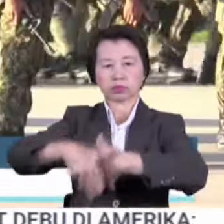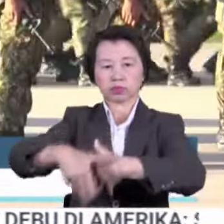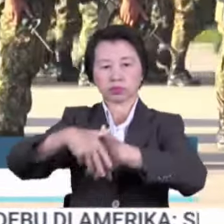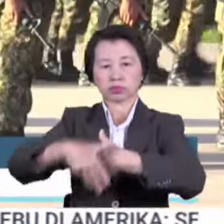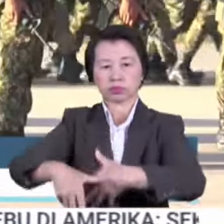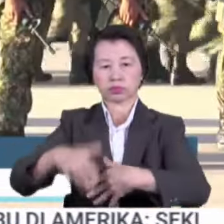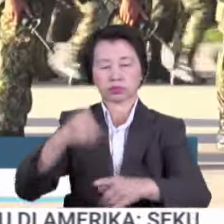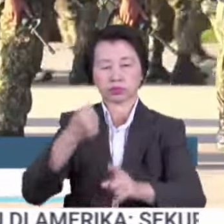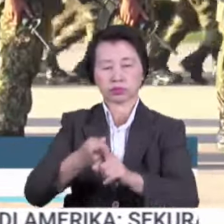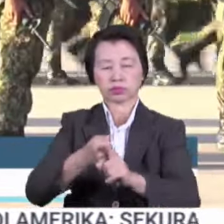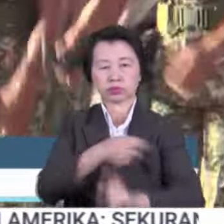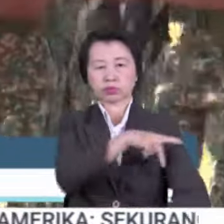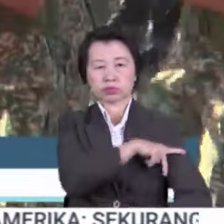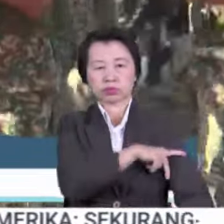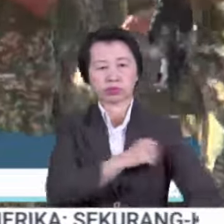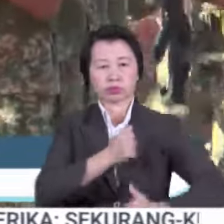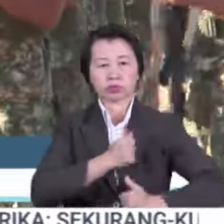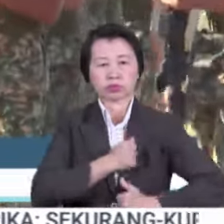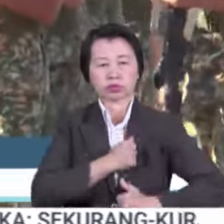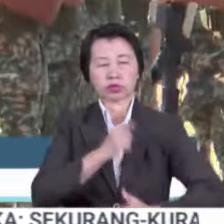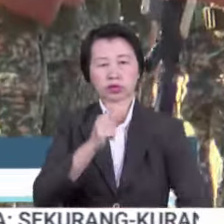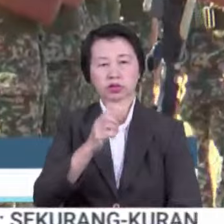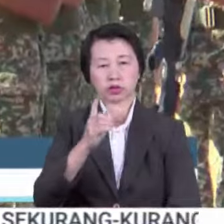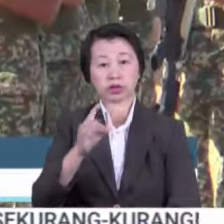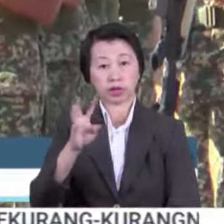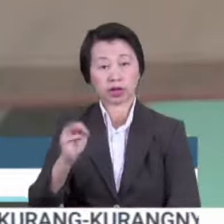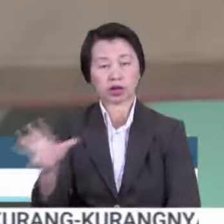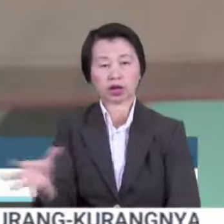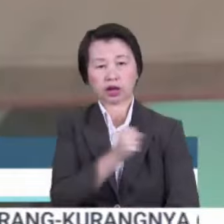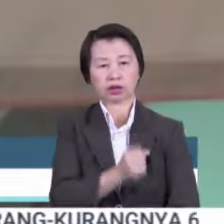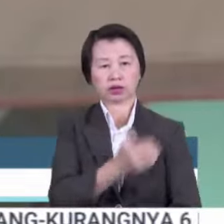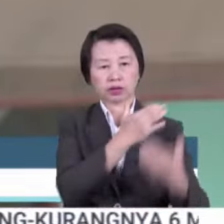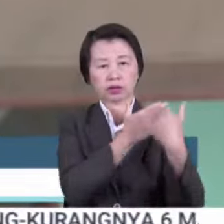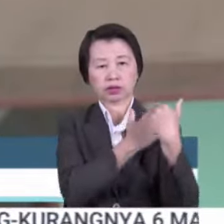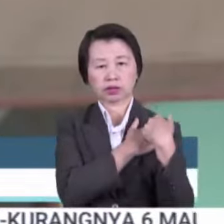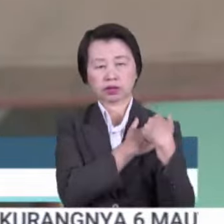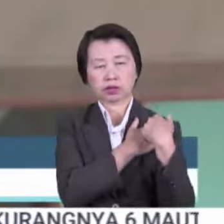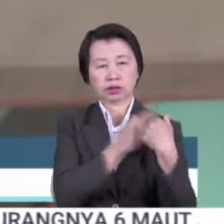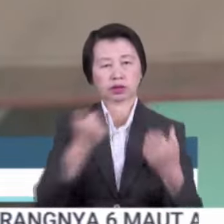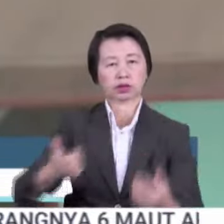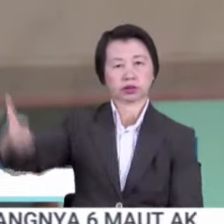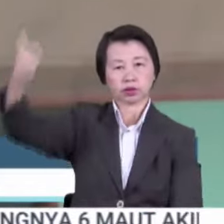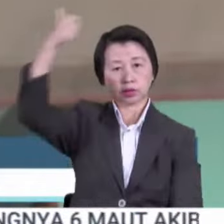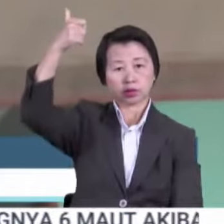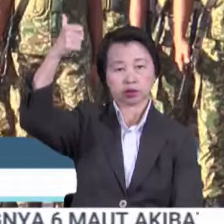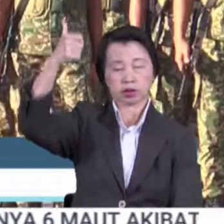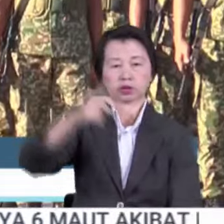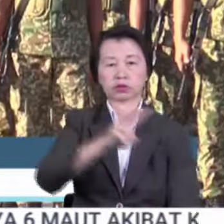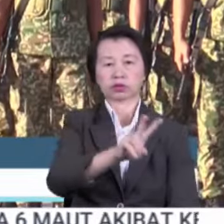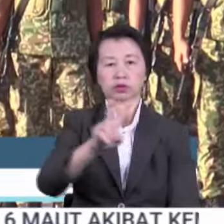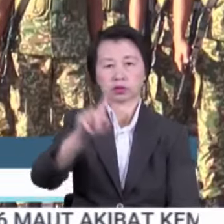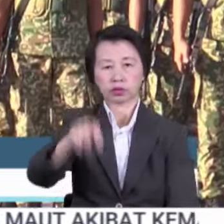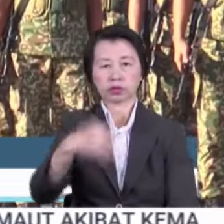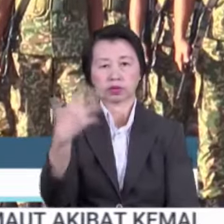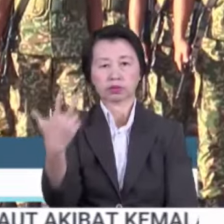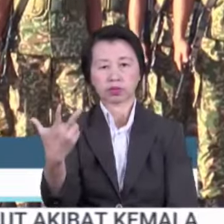perintah Ulung Panglima 29 setelah mengambil alih tampuk ke pimpinan tertinggi tersebut 22